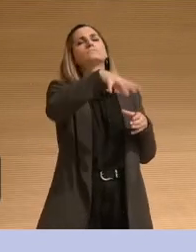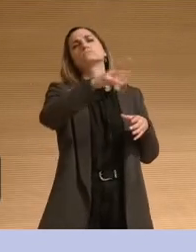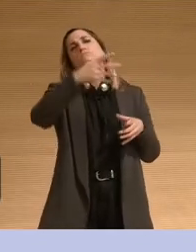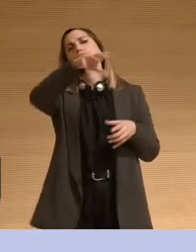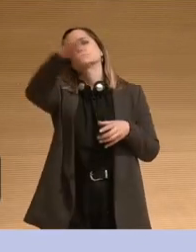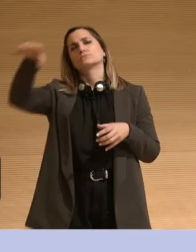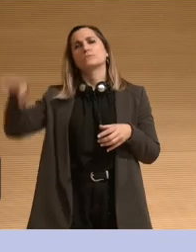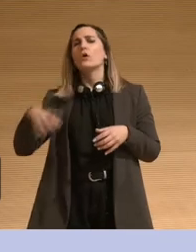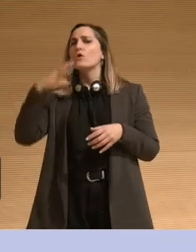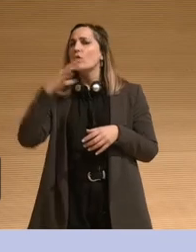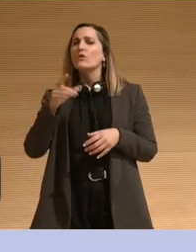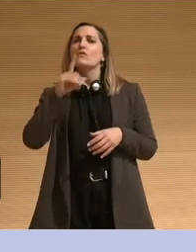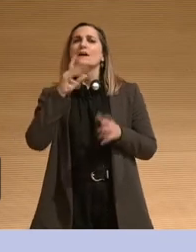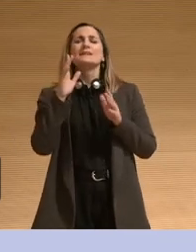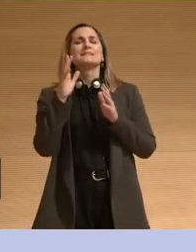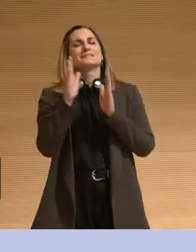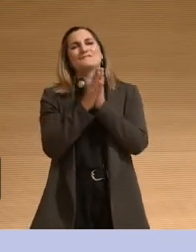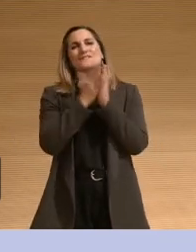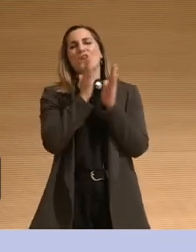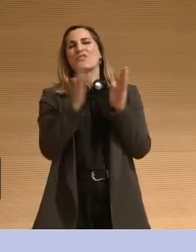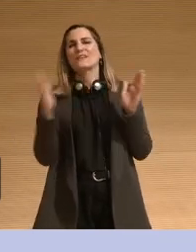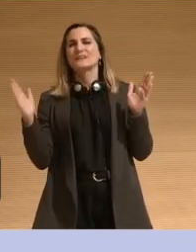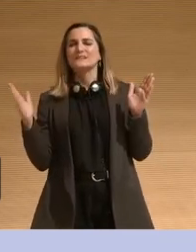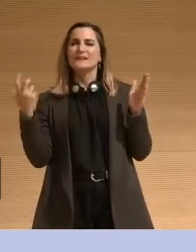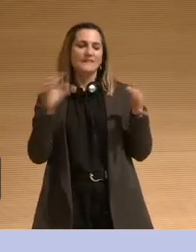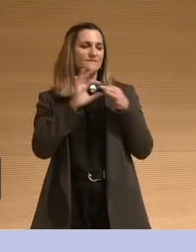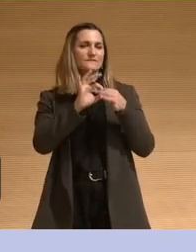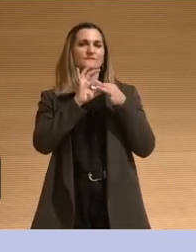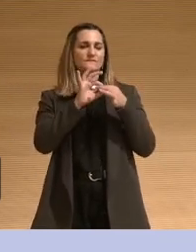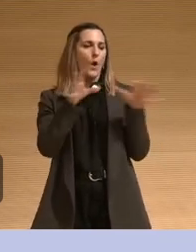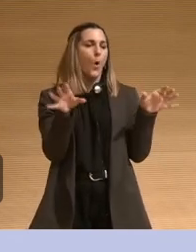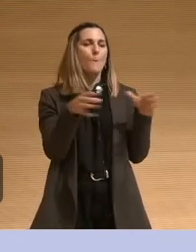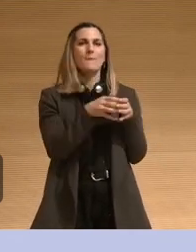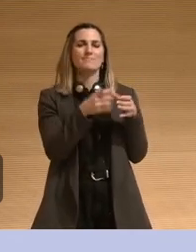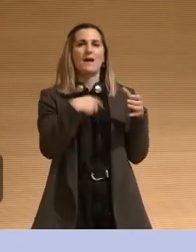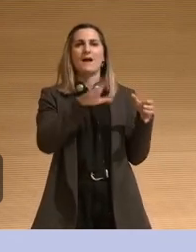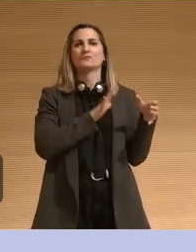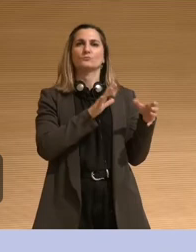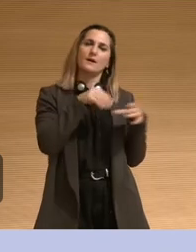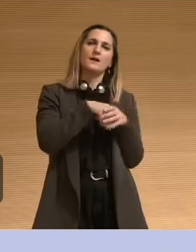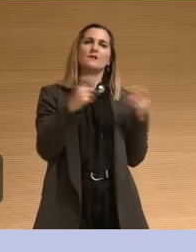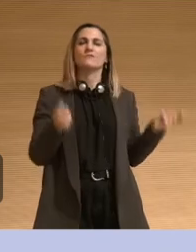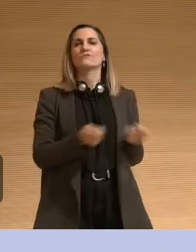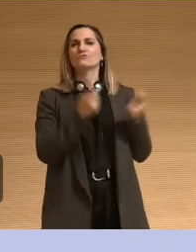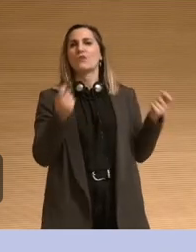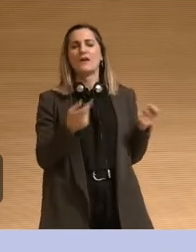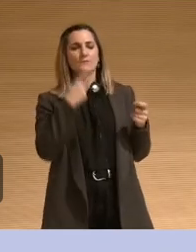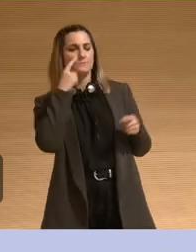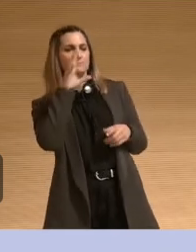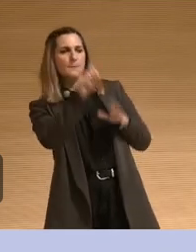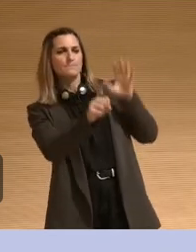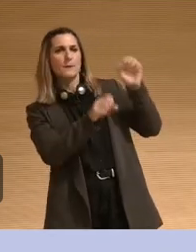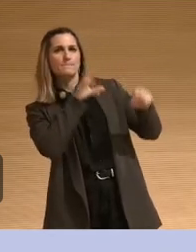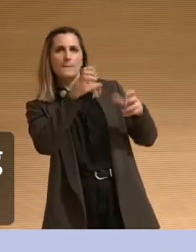έχουν έρθει ως ζευγάρι, αν θέλετε, με μια συγκεκριμένη ομάδα ανθρώπων στους οποίους έχουν εντοπίσει